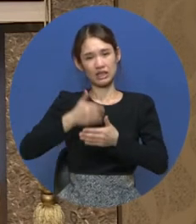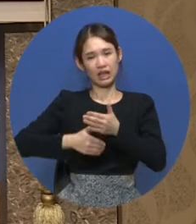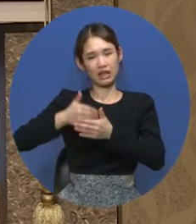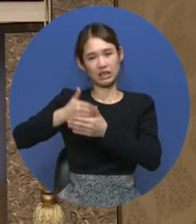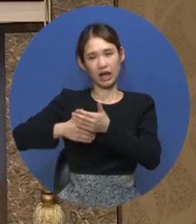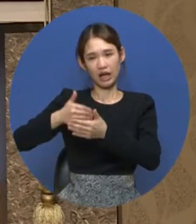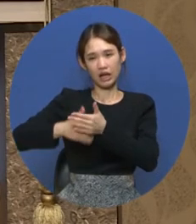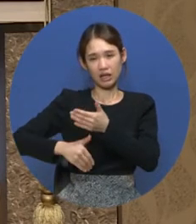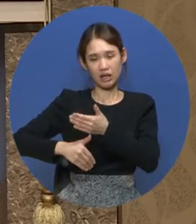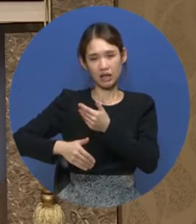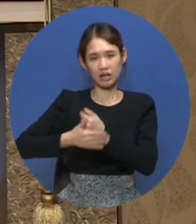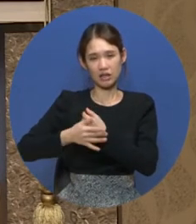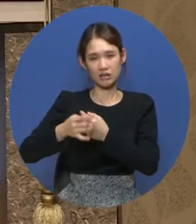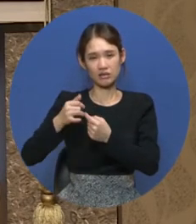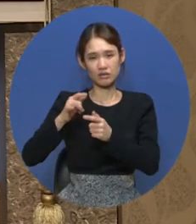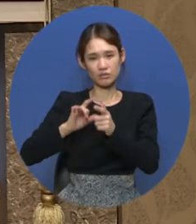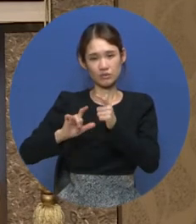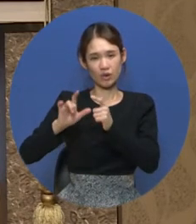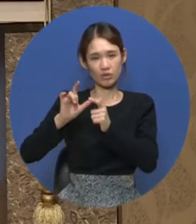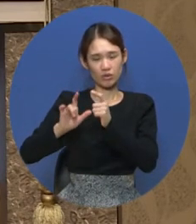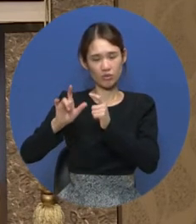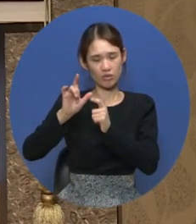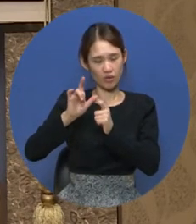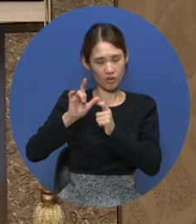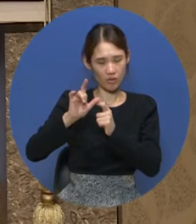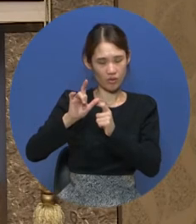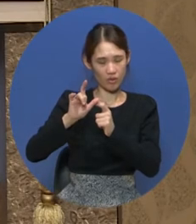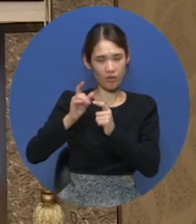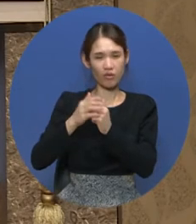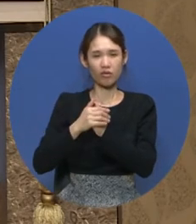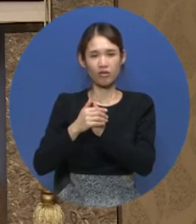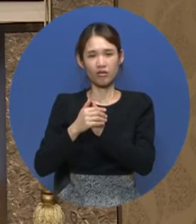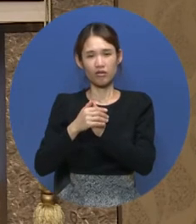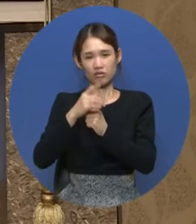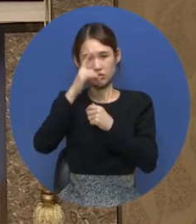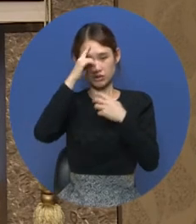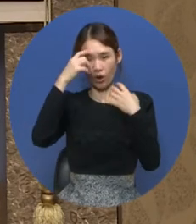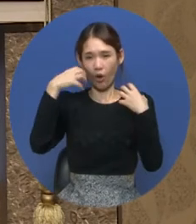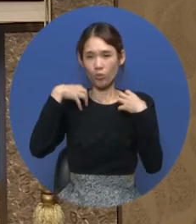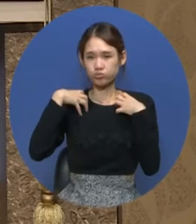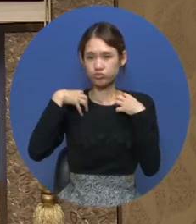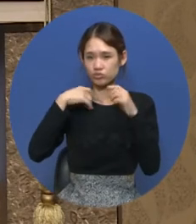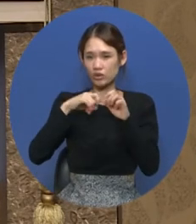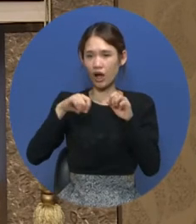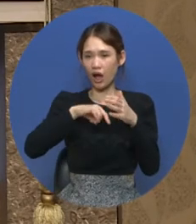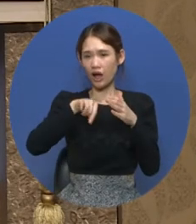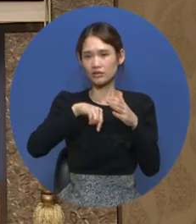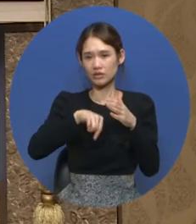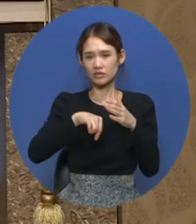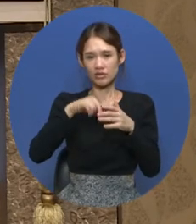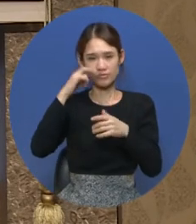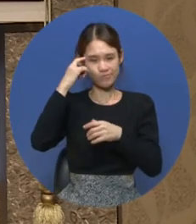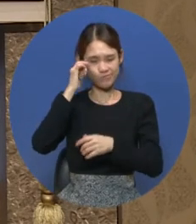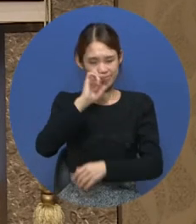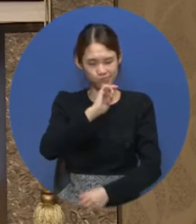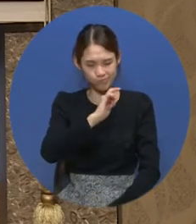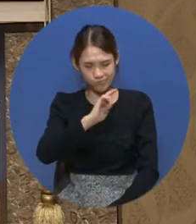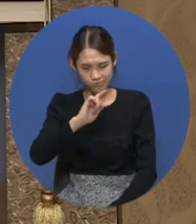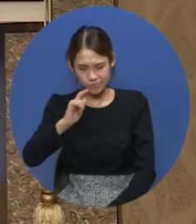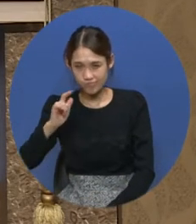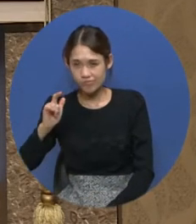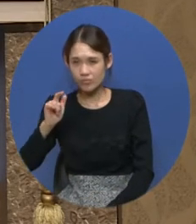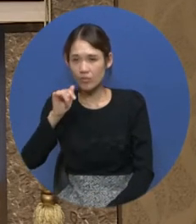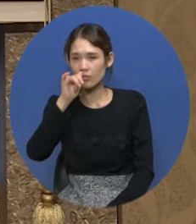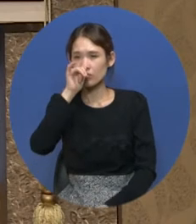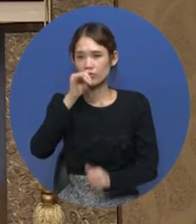부분들은 좀더 어느 정도 그 정부 그 자체에서 여러가지로 이제 생각하고 구상하는 것이 있겠지만